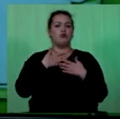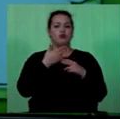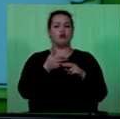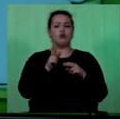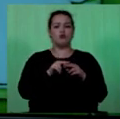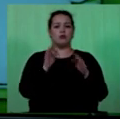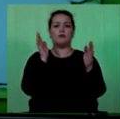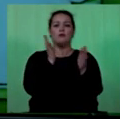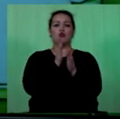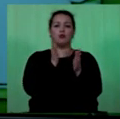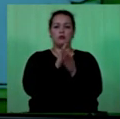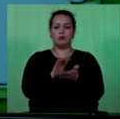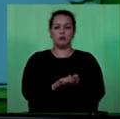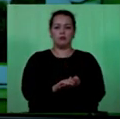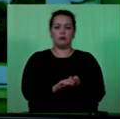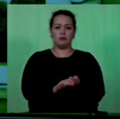воздухом.